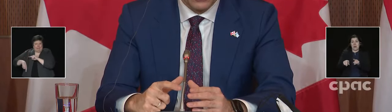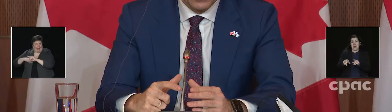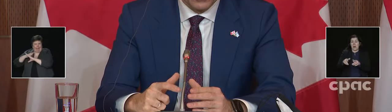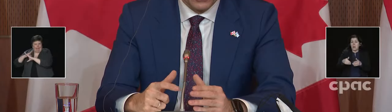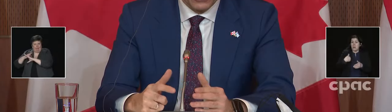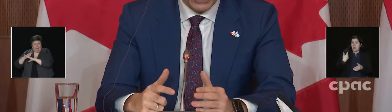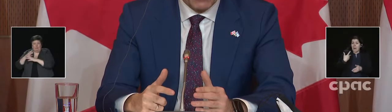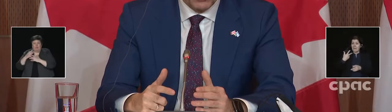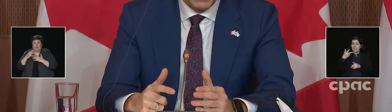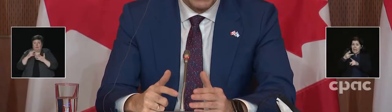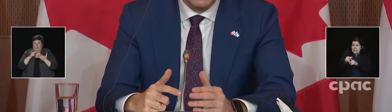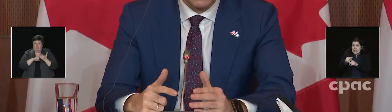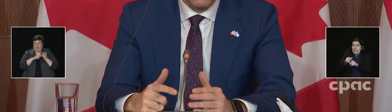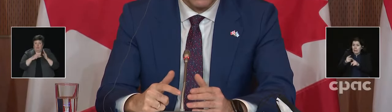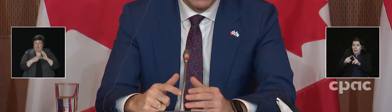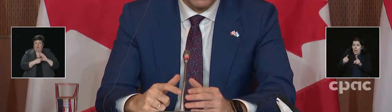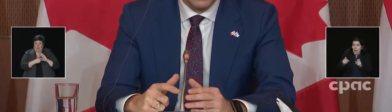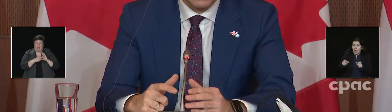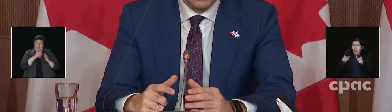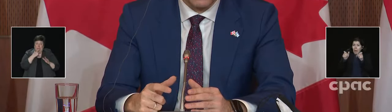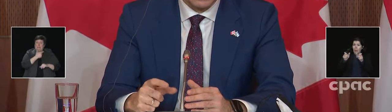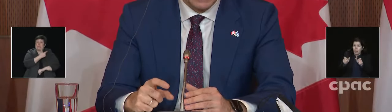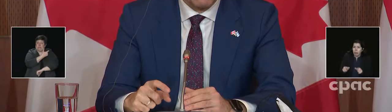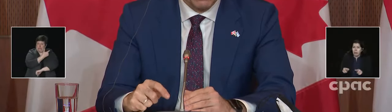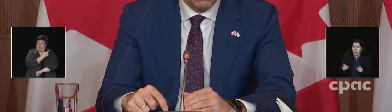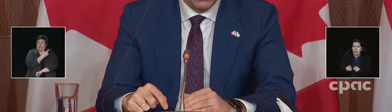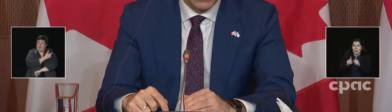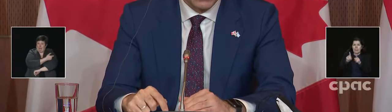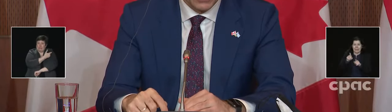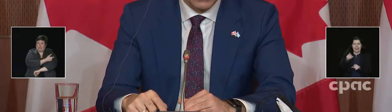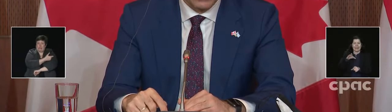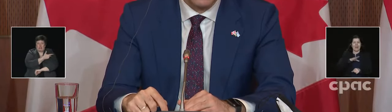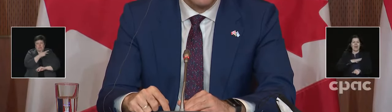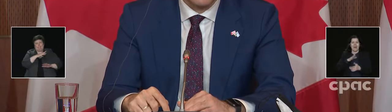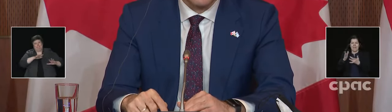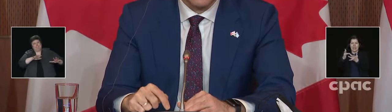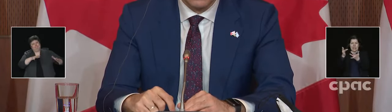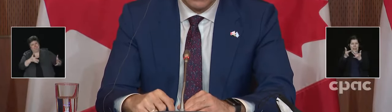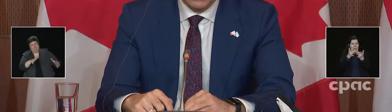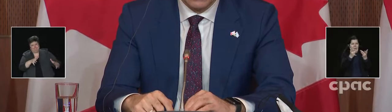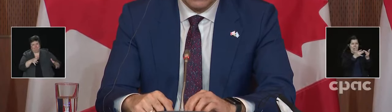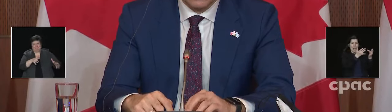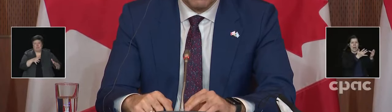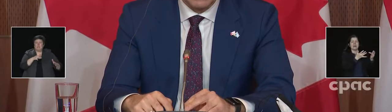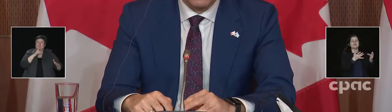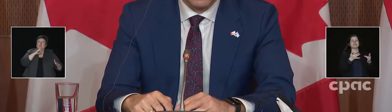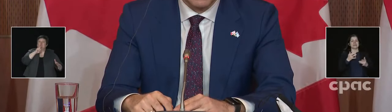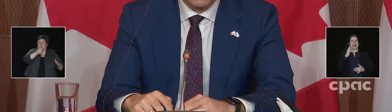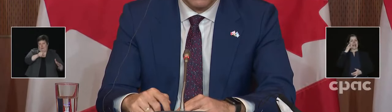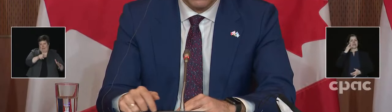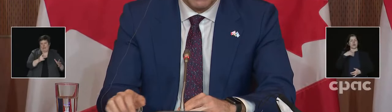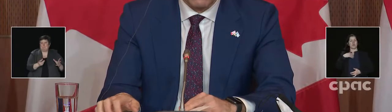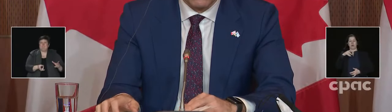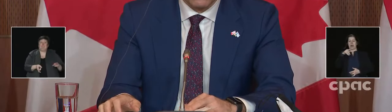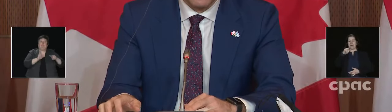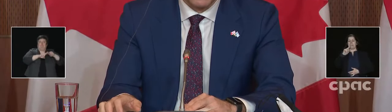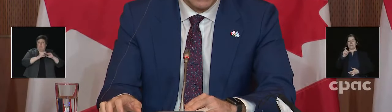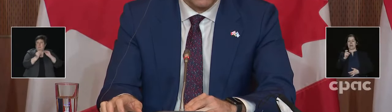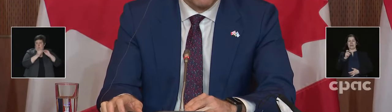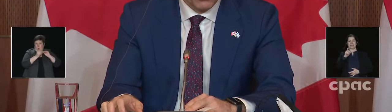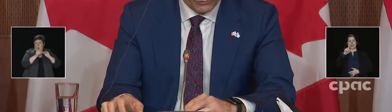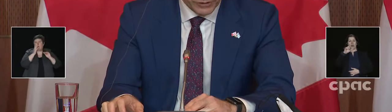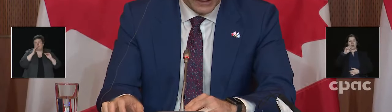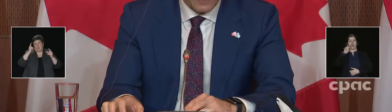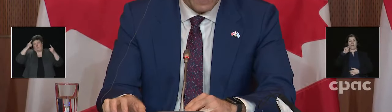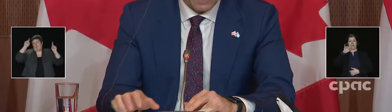sur leur immunité contre la COVID-19. Et c'est pour ces gens-là que le Paxlovid dont on parle aujourd'hui